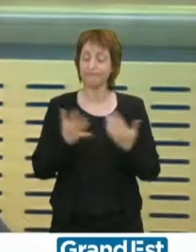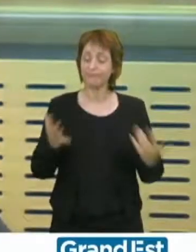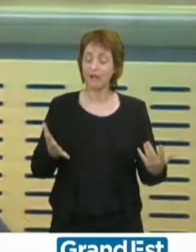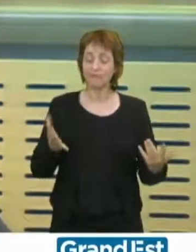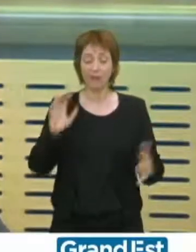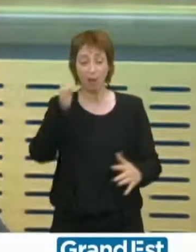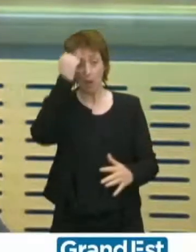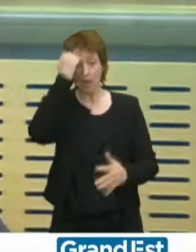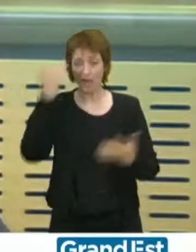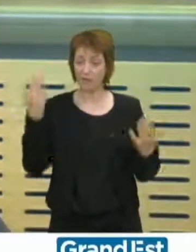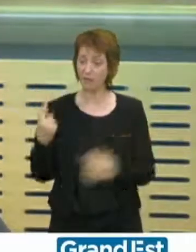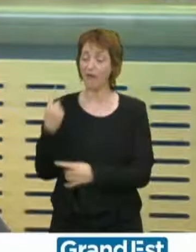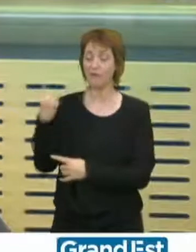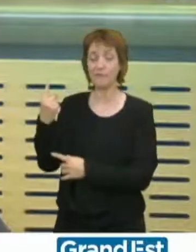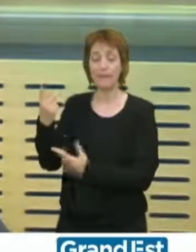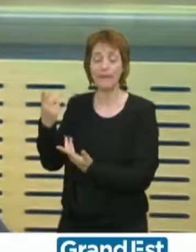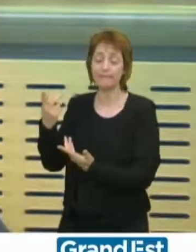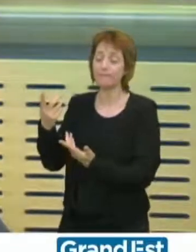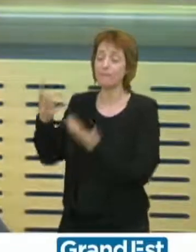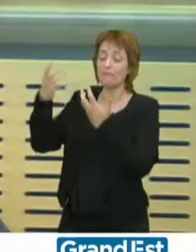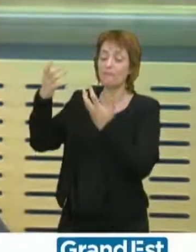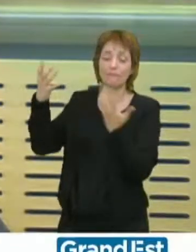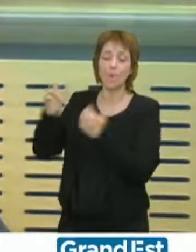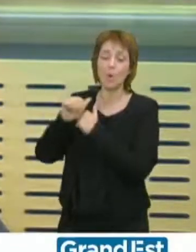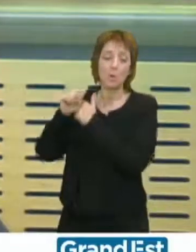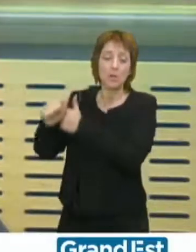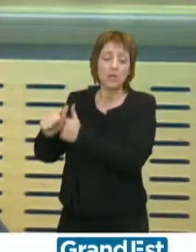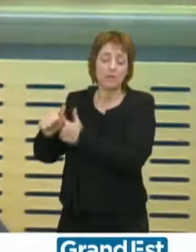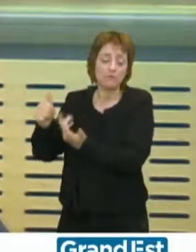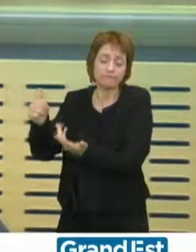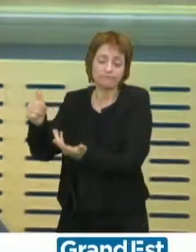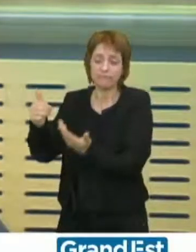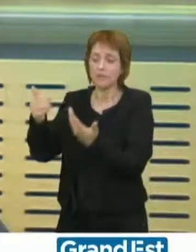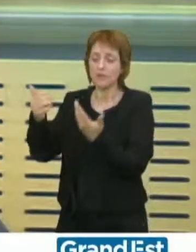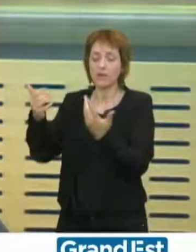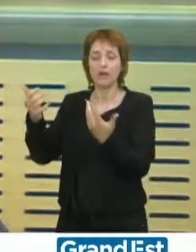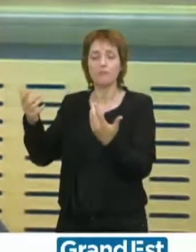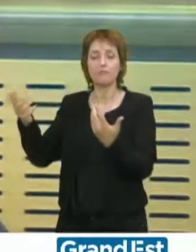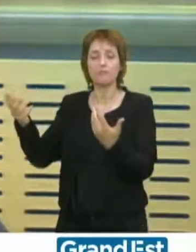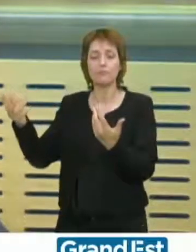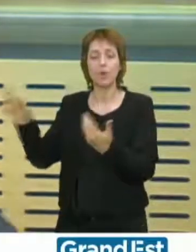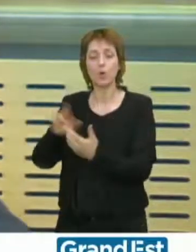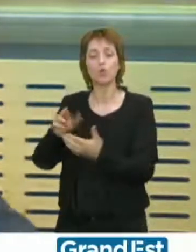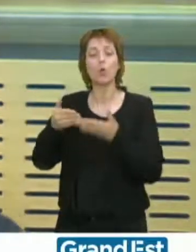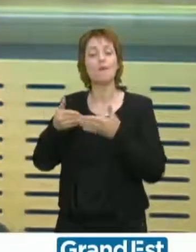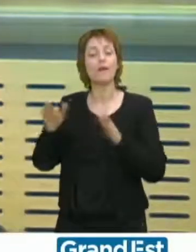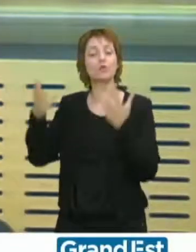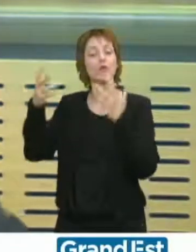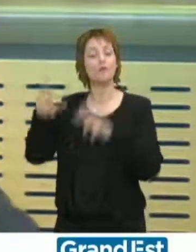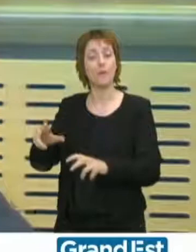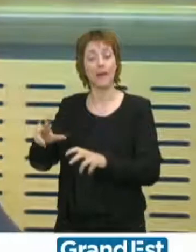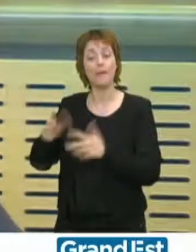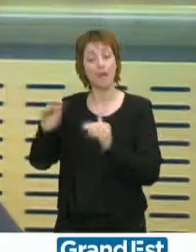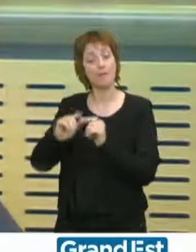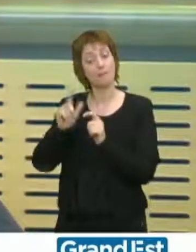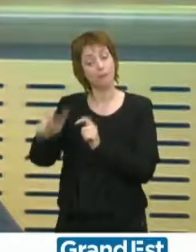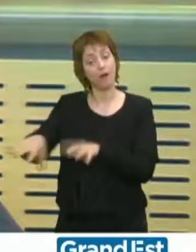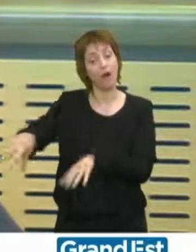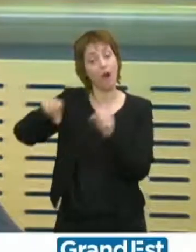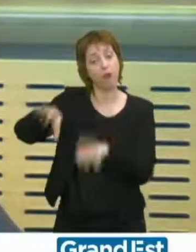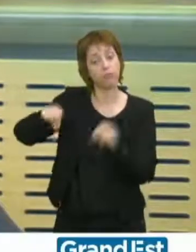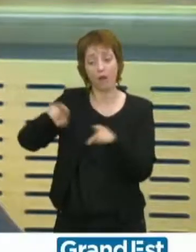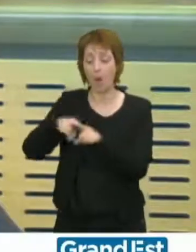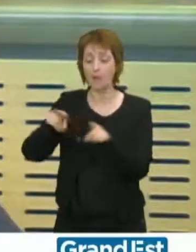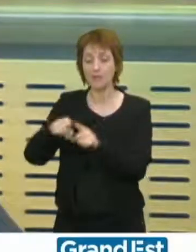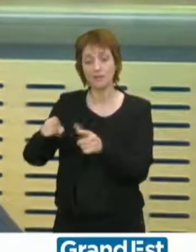des raisons qui vous appartiennent idéologique ou non vous ne souhaitiez pas une réouverture synonyme d'emplois et de retombées fiscales et économiques il est difficile de